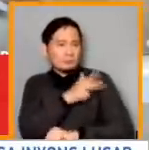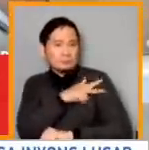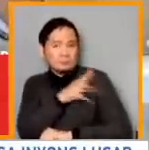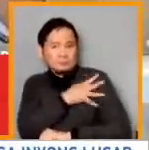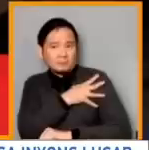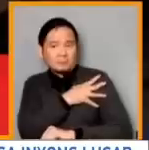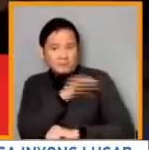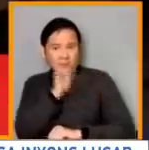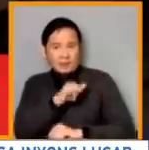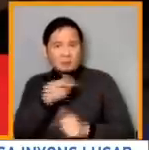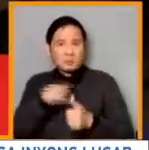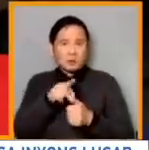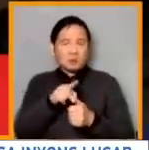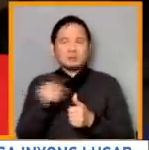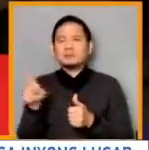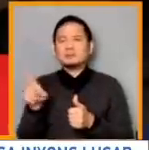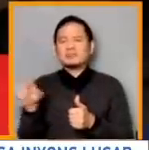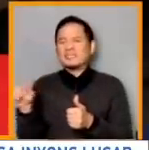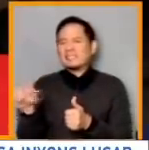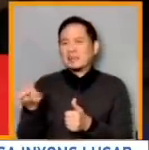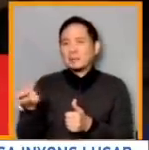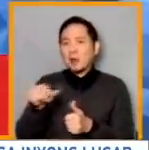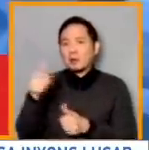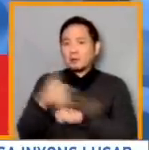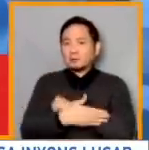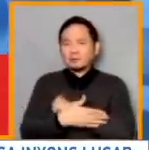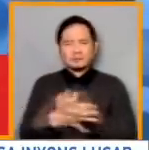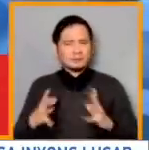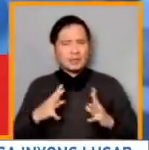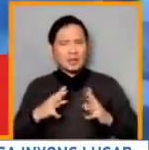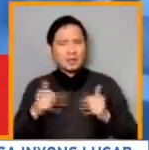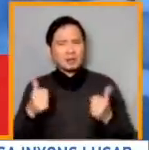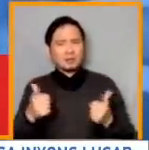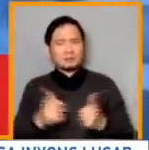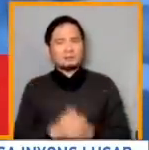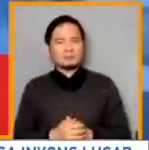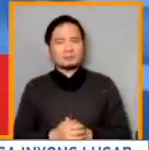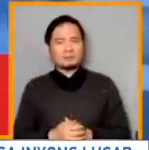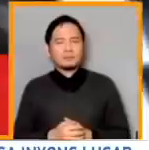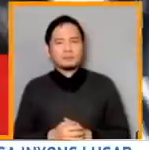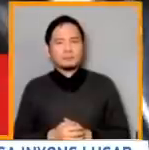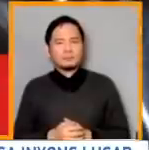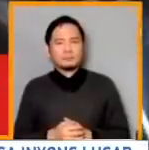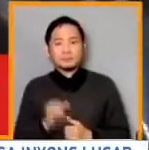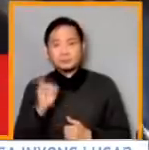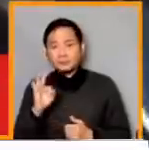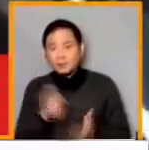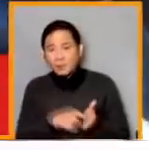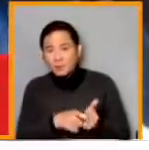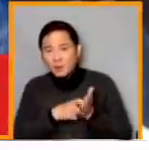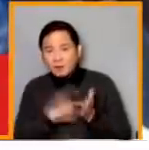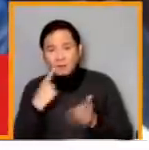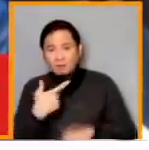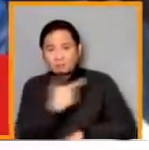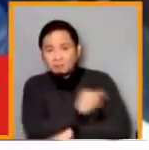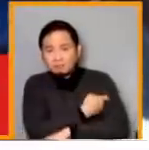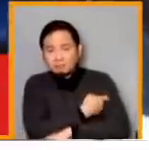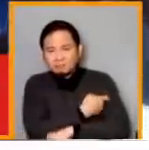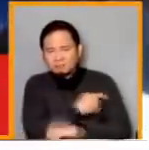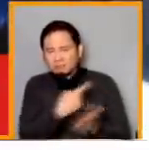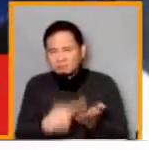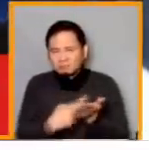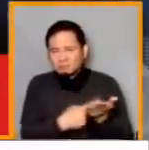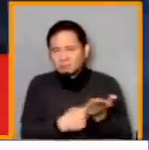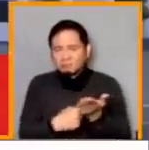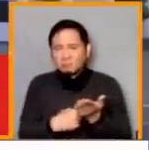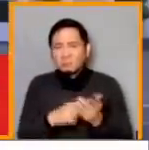in other countries. Aminado si Duque na kontrobersyal kung gawing mandatory ang pagpapabakuna. Pero umaas ang kalihim na mauunawaan ito